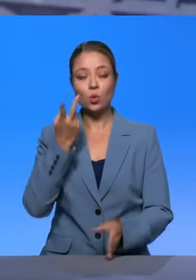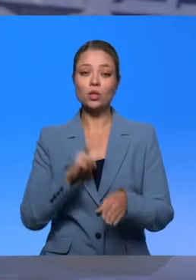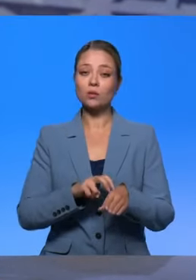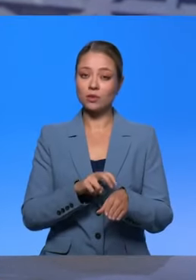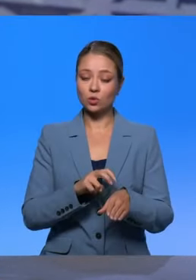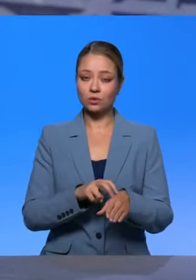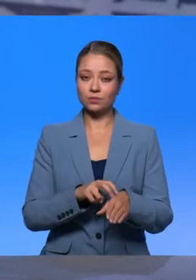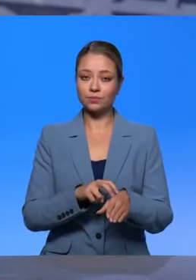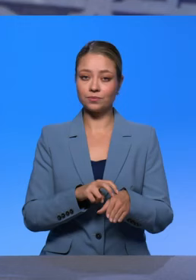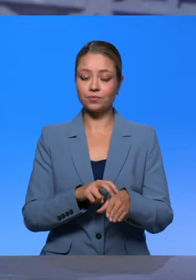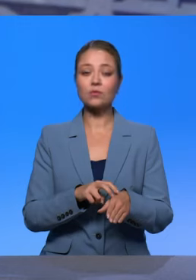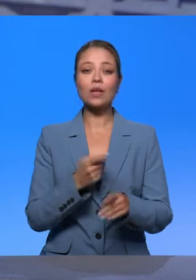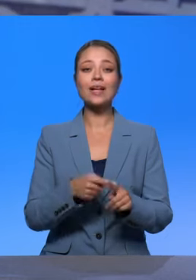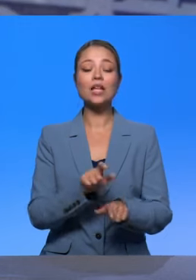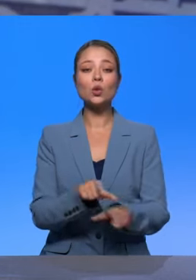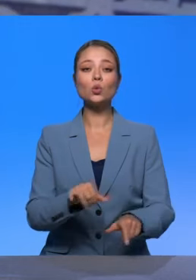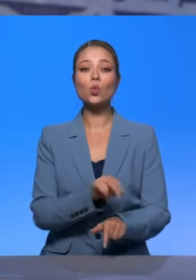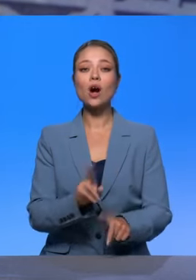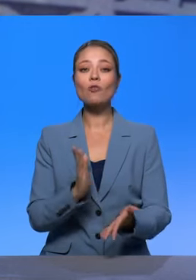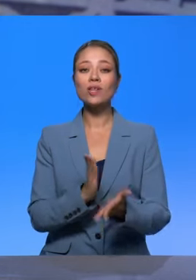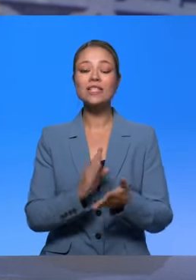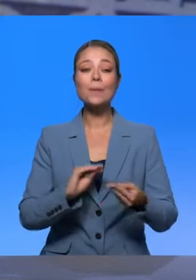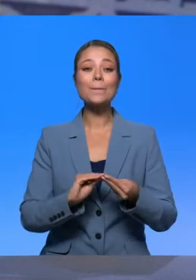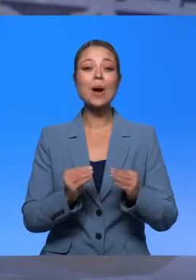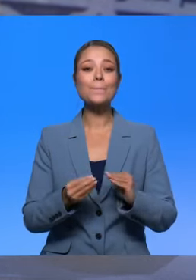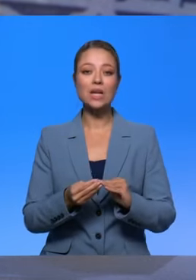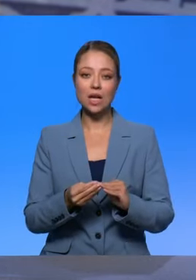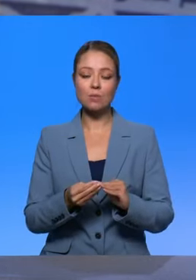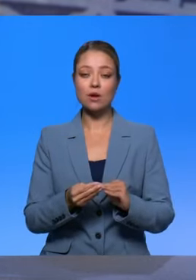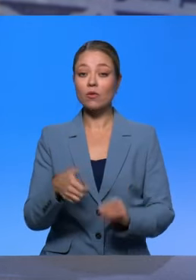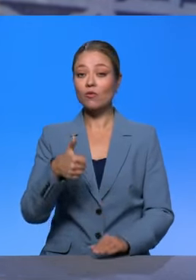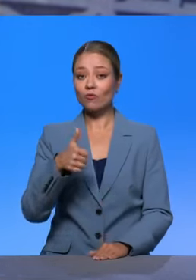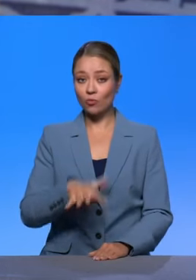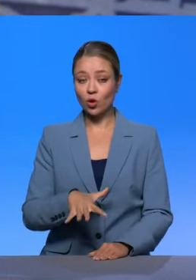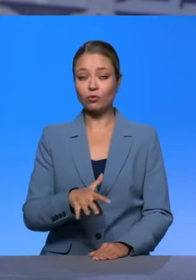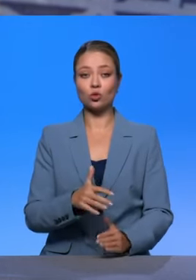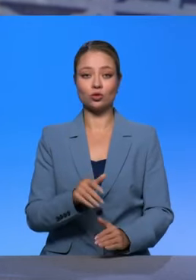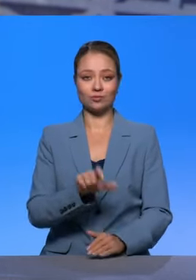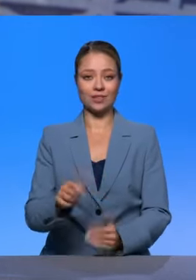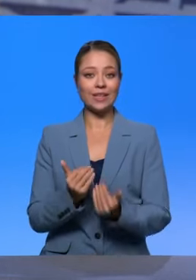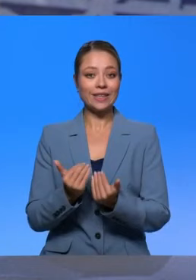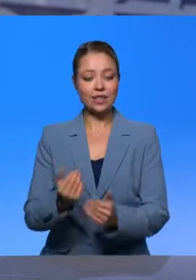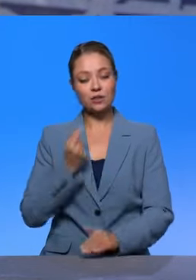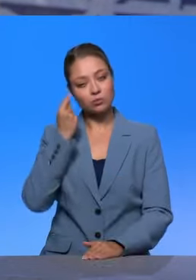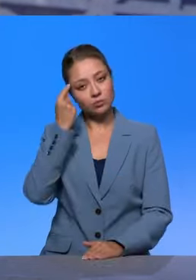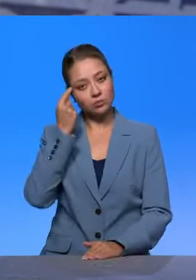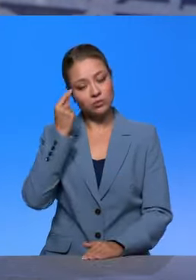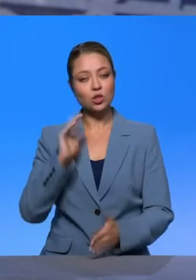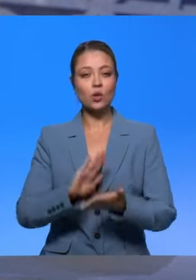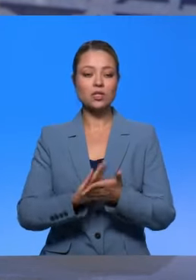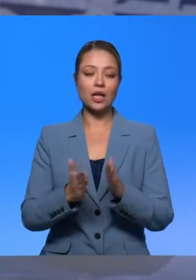далее, это люди, у которых есть проблемы. Проблемы, в первую очередь, с их психическим состоянием, психологическим